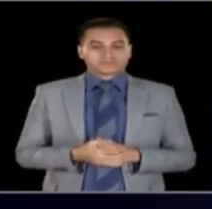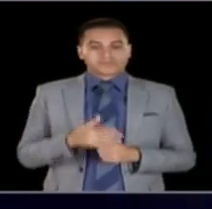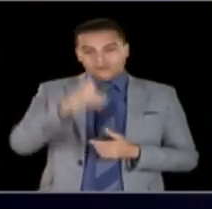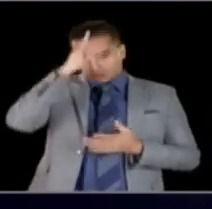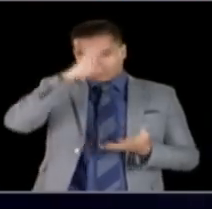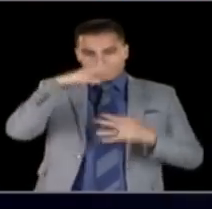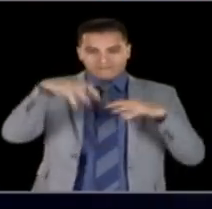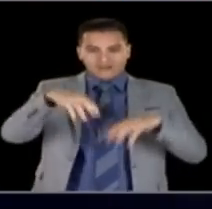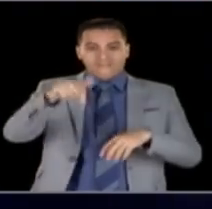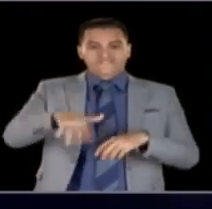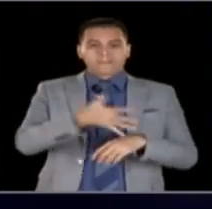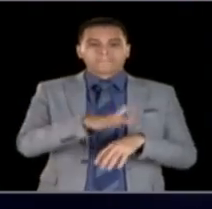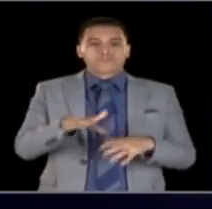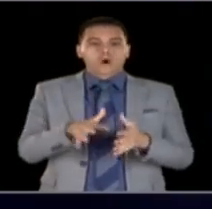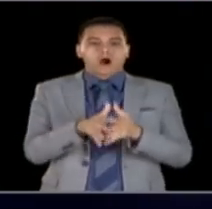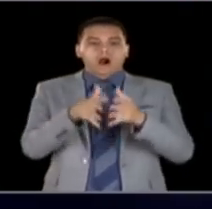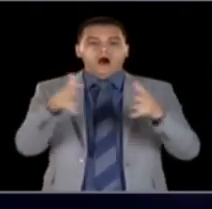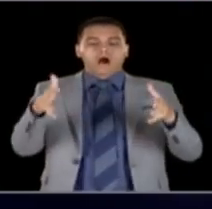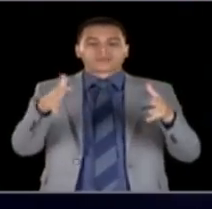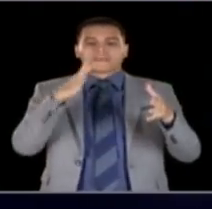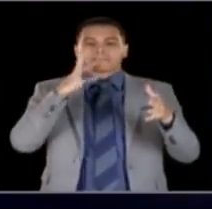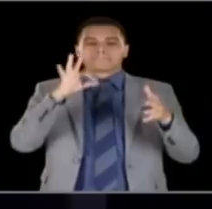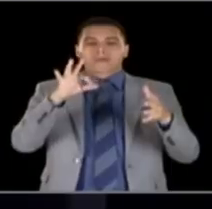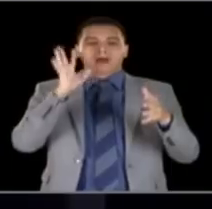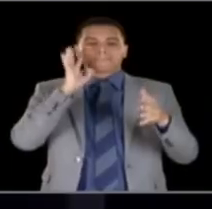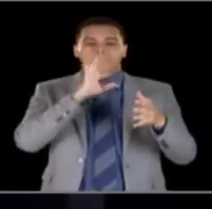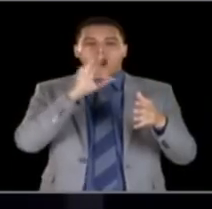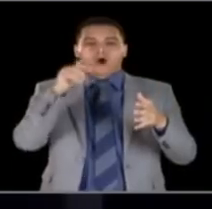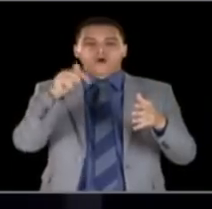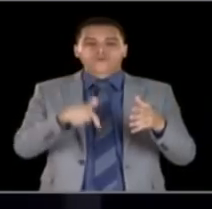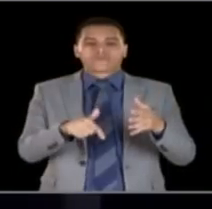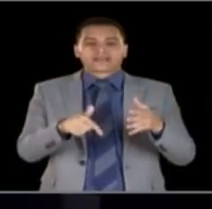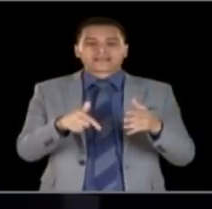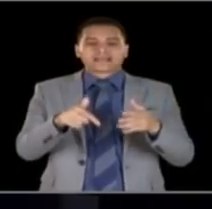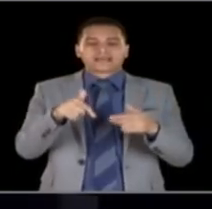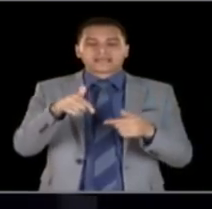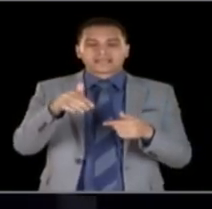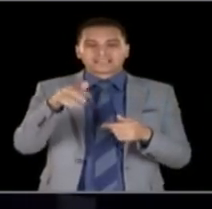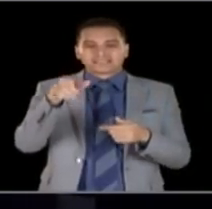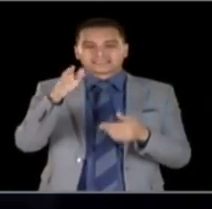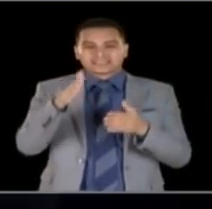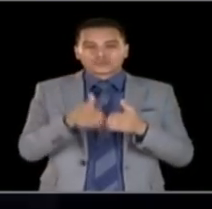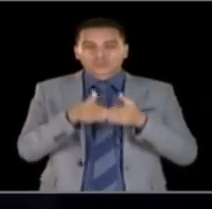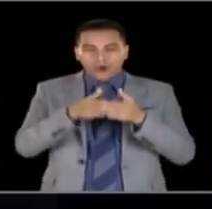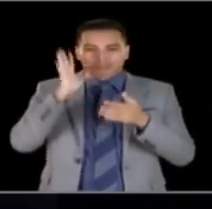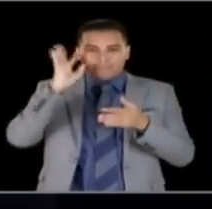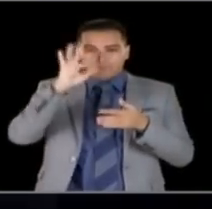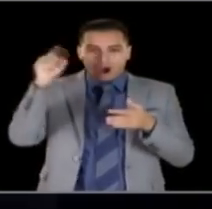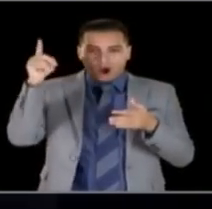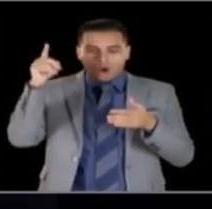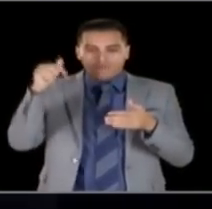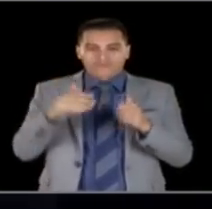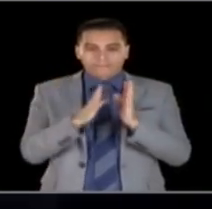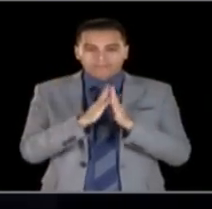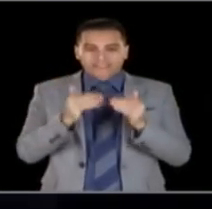جغرافيا، كم عدد البحيرات المالحة التي تمر بهم قناة السويس